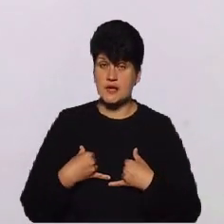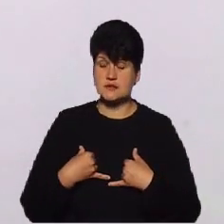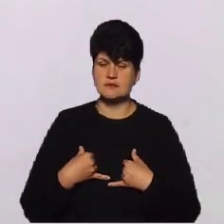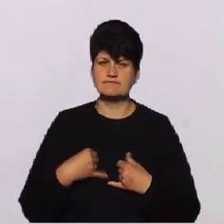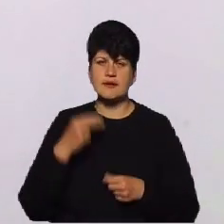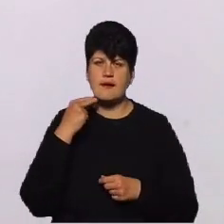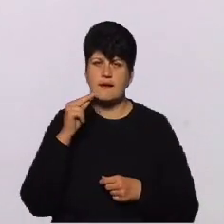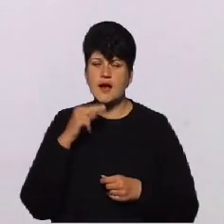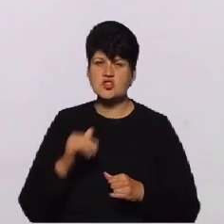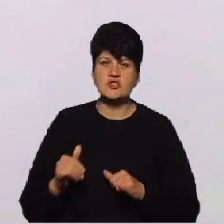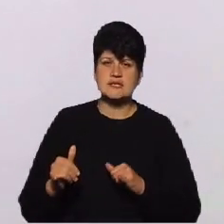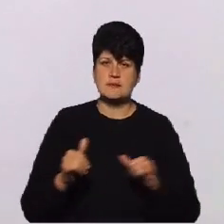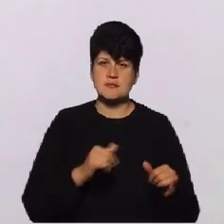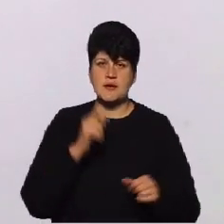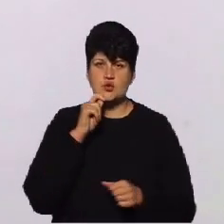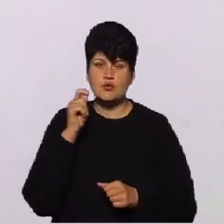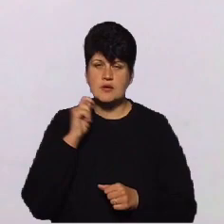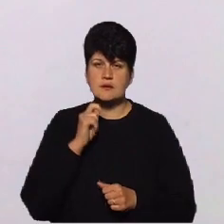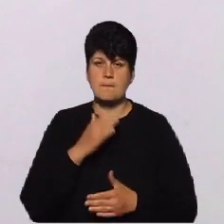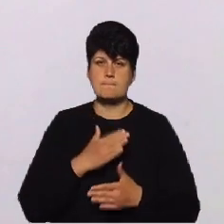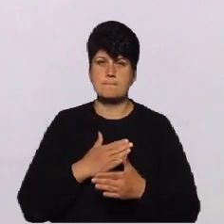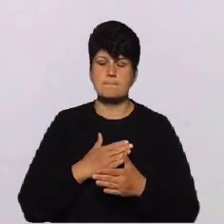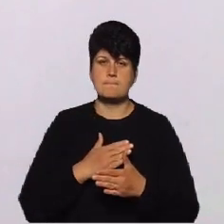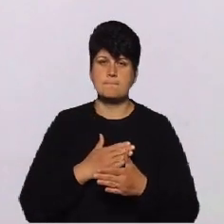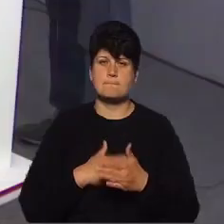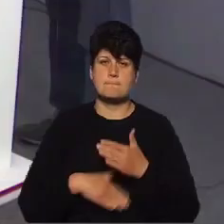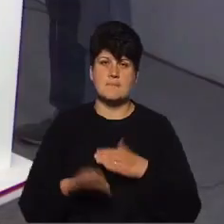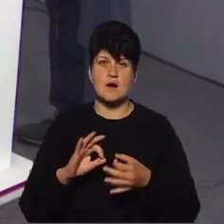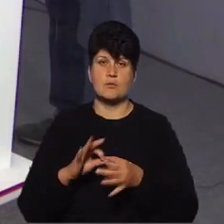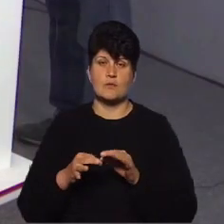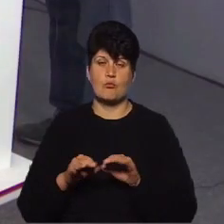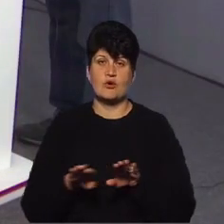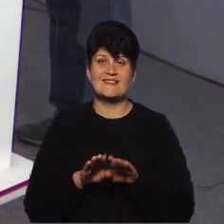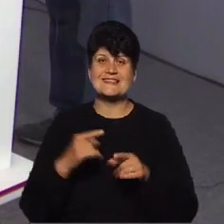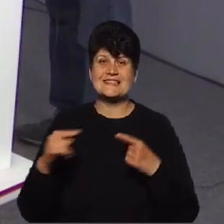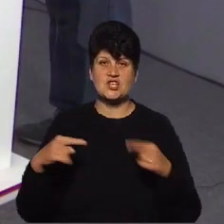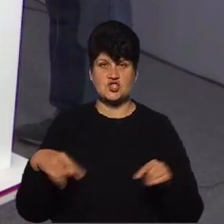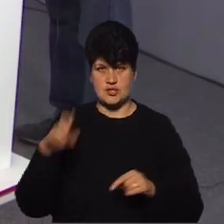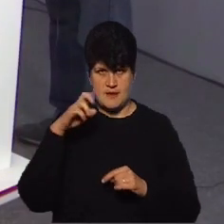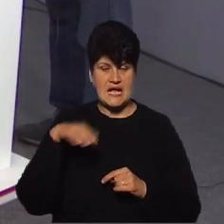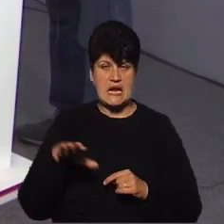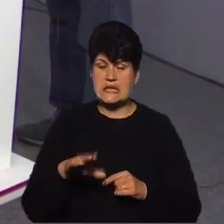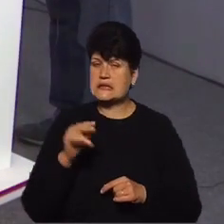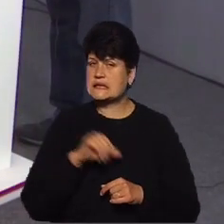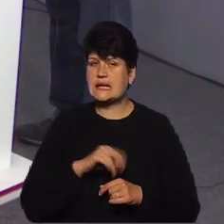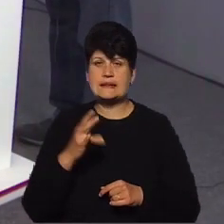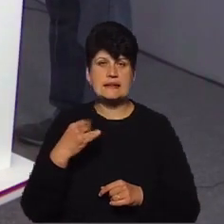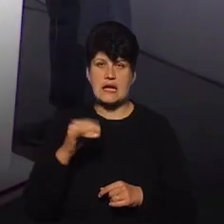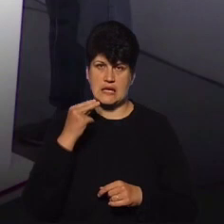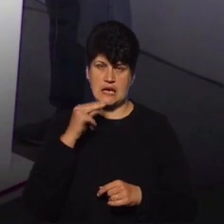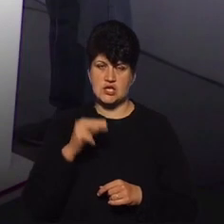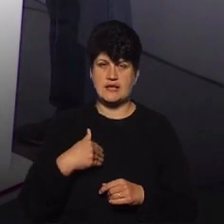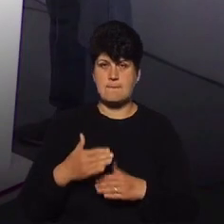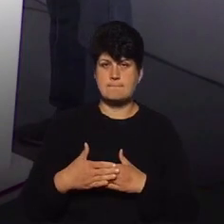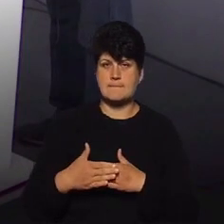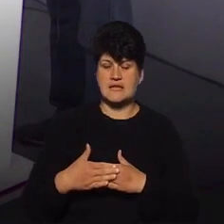забезпечення в Україні паралімпійців в порівнянні з іншими країнами. Найкраще, найкраще. Нам близькі ці медалі,